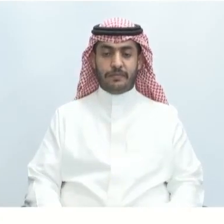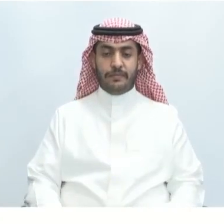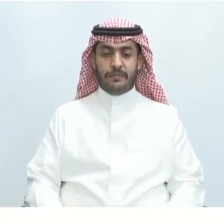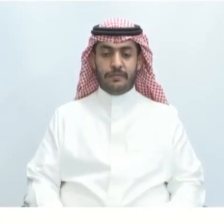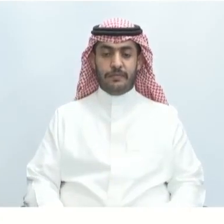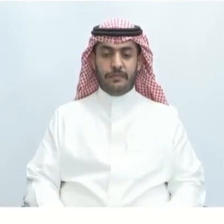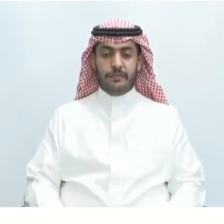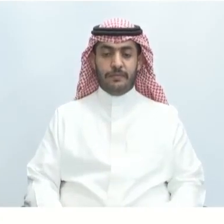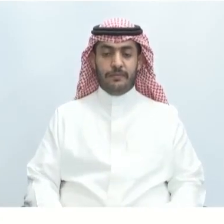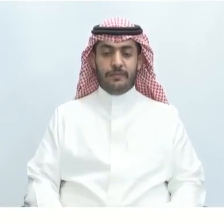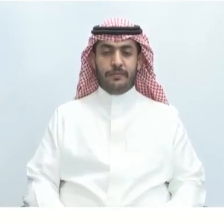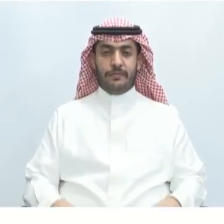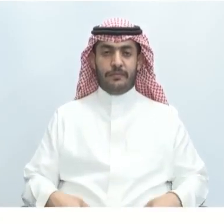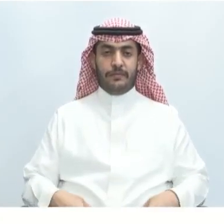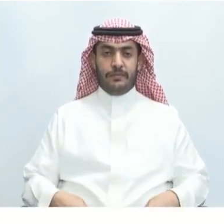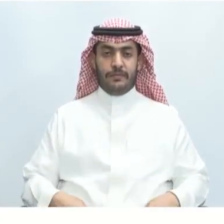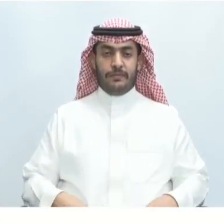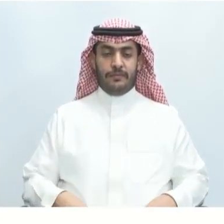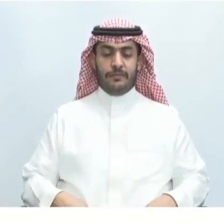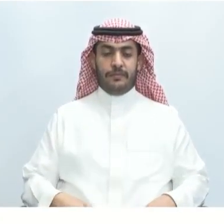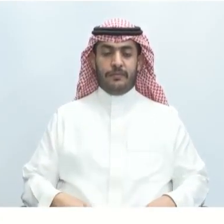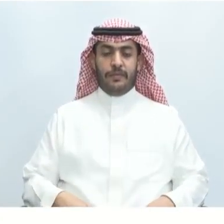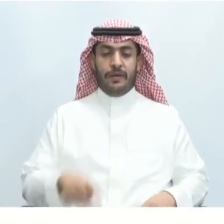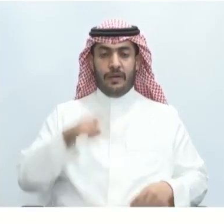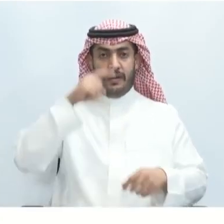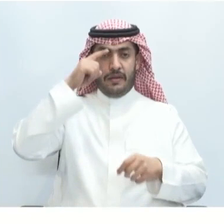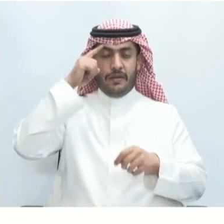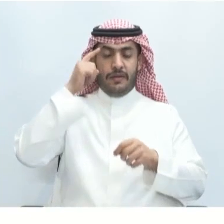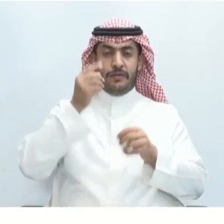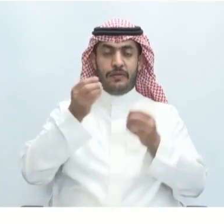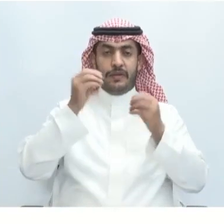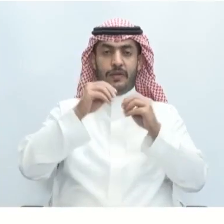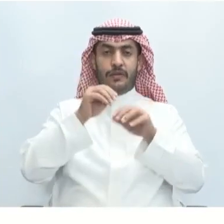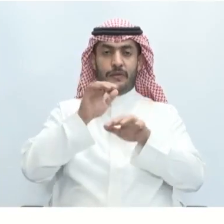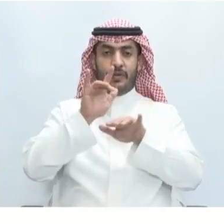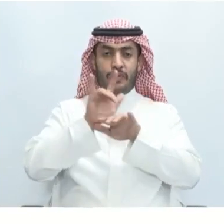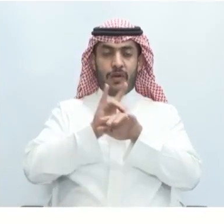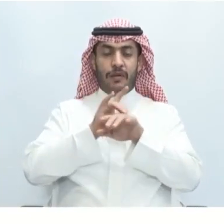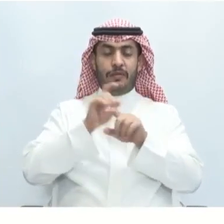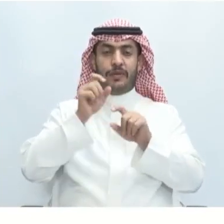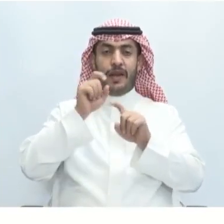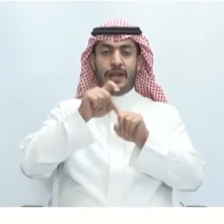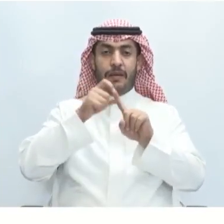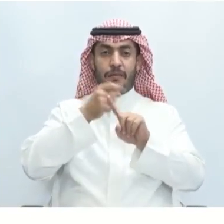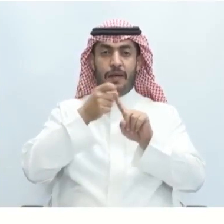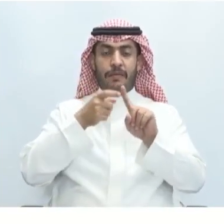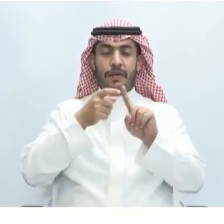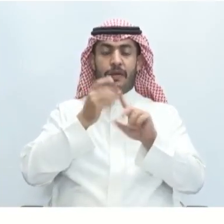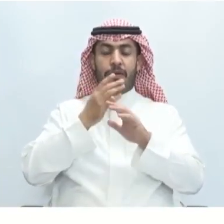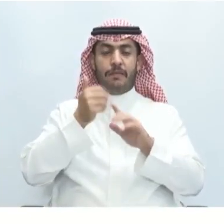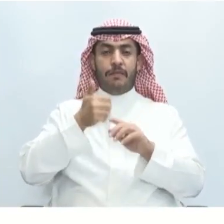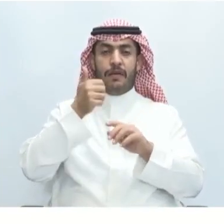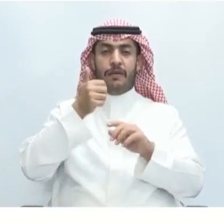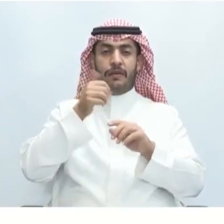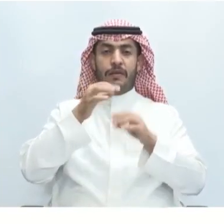قبل ان نتناول شكل دعونا ناخذ هذا المثال اذا تجاوز معدل استخدام الركاب او الشحنات للطائره نسبه مئه بالمئه فهذا يعني انك لم